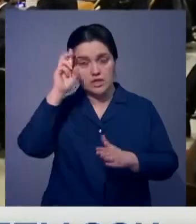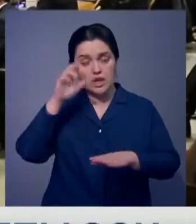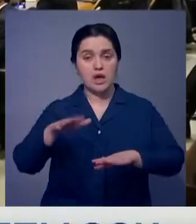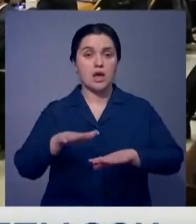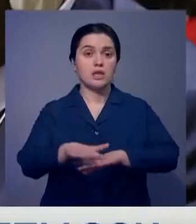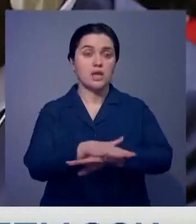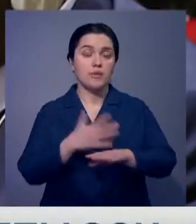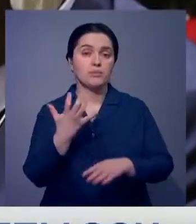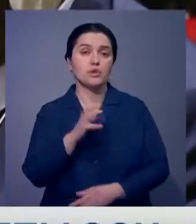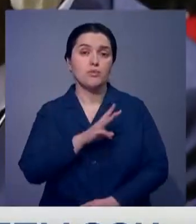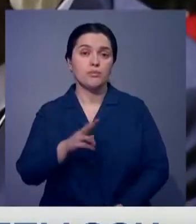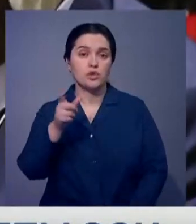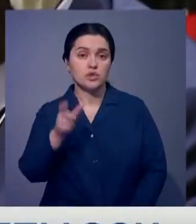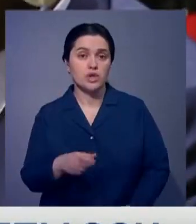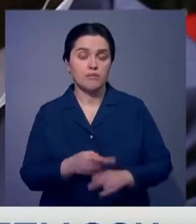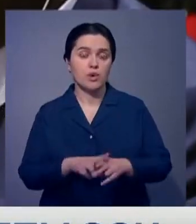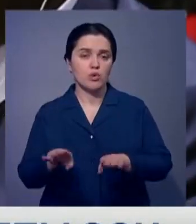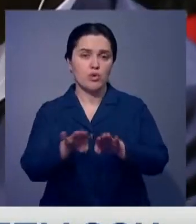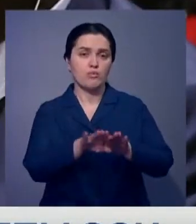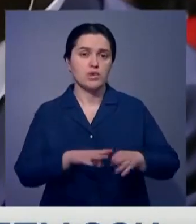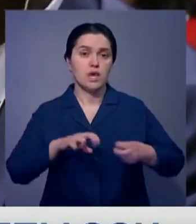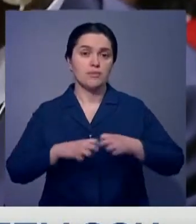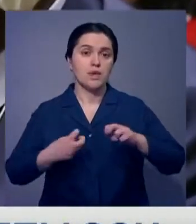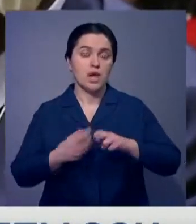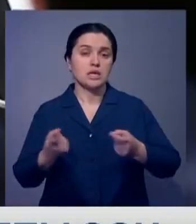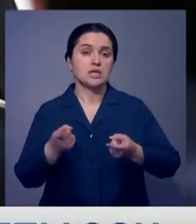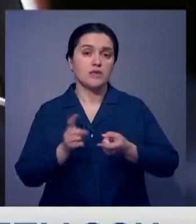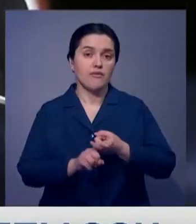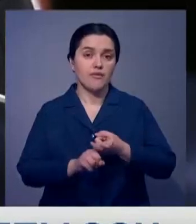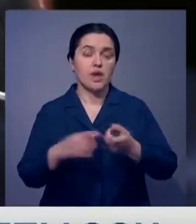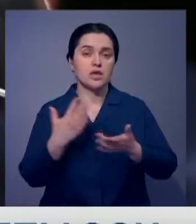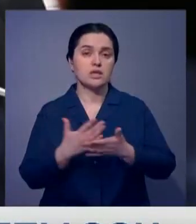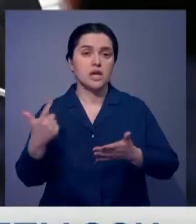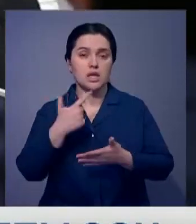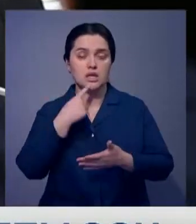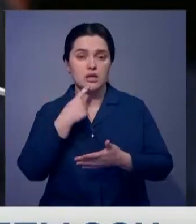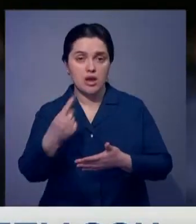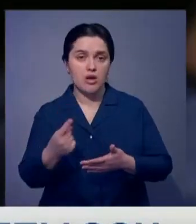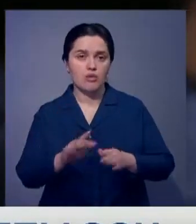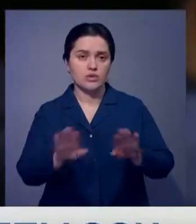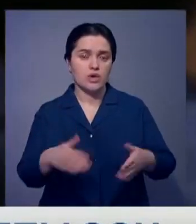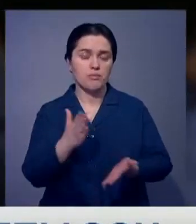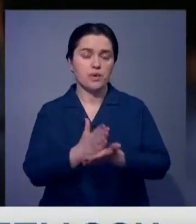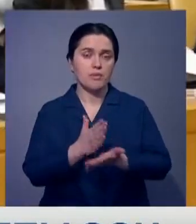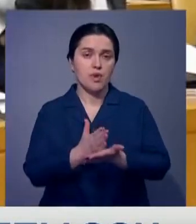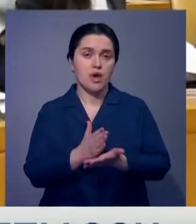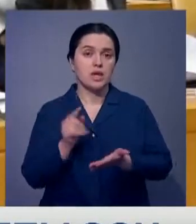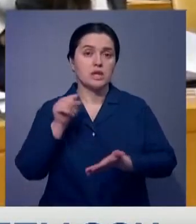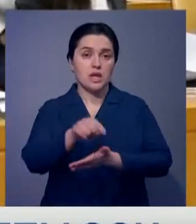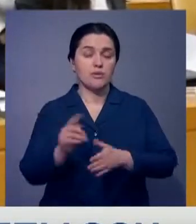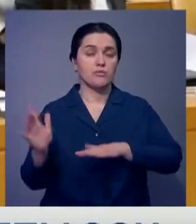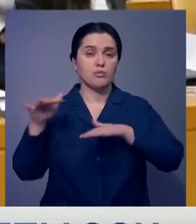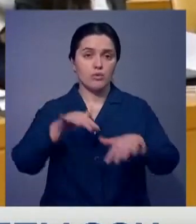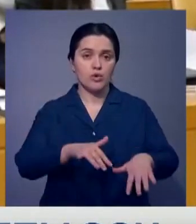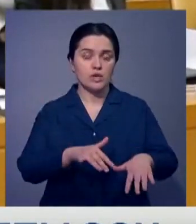500 миллионов человек сталкиваются с общими проблемами, связанными с географической удаленностью, отсутствием прямого доступа к морю,